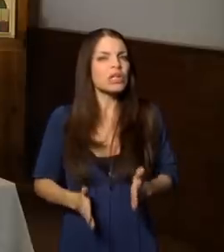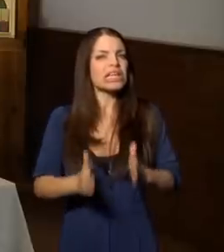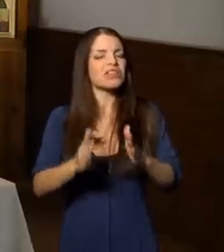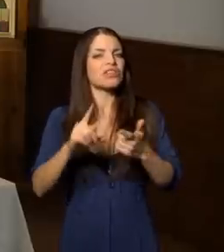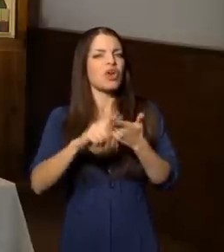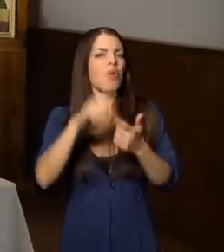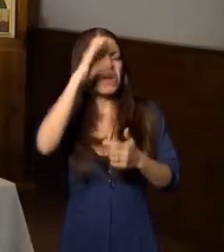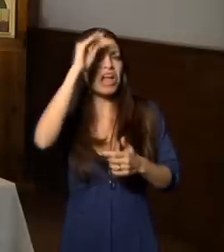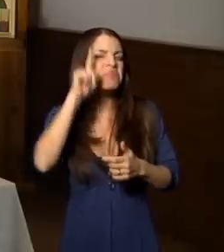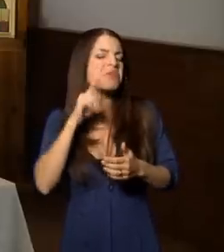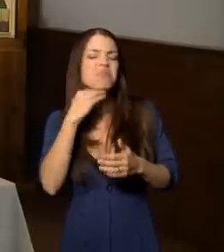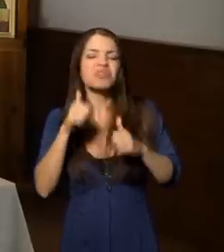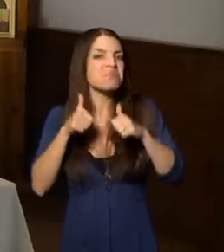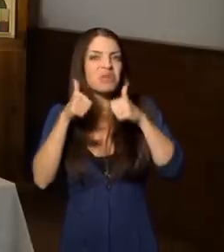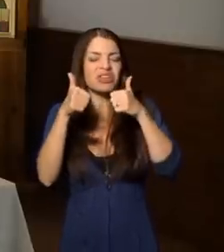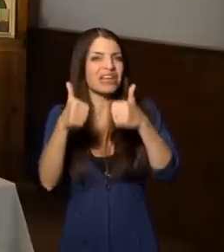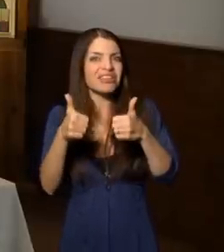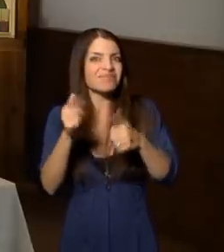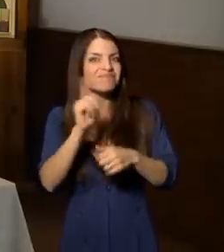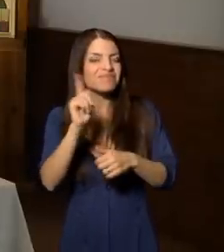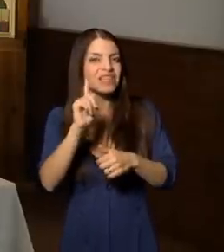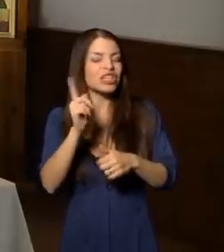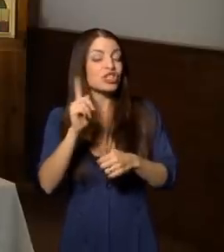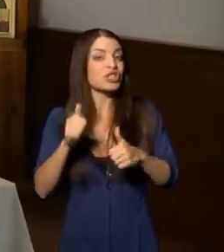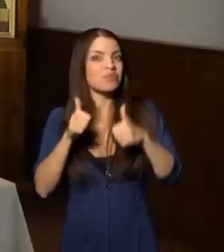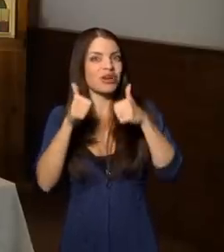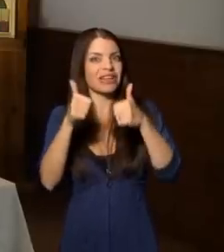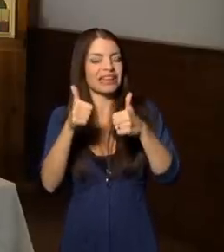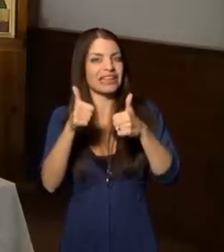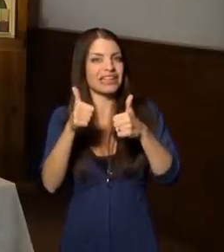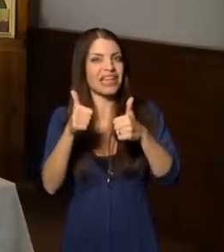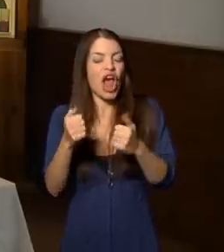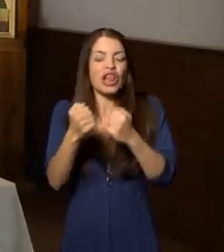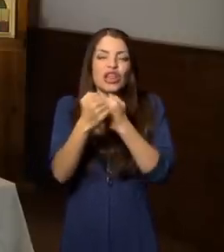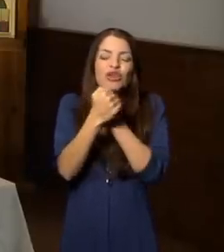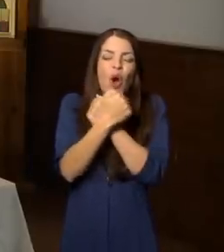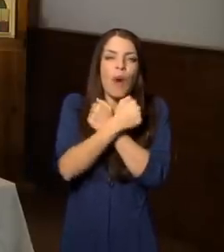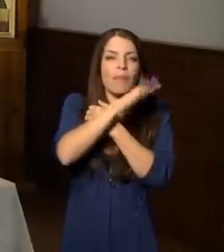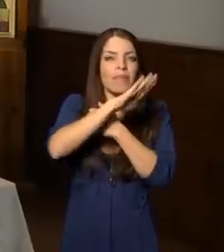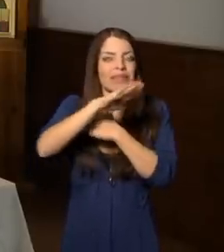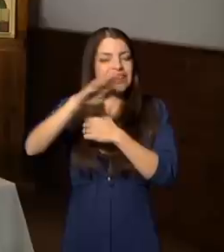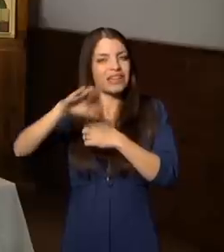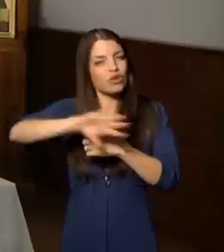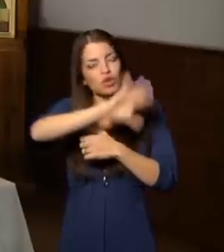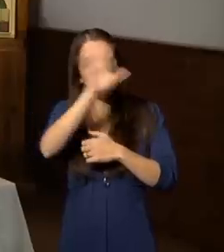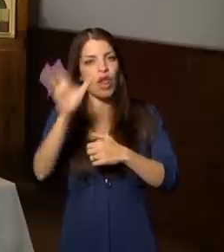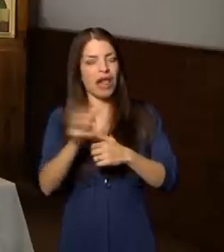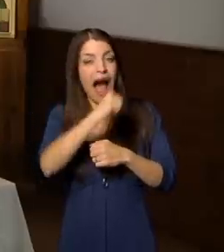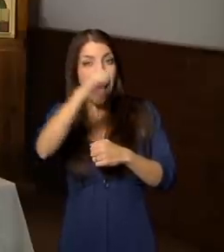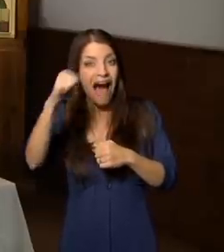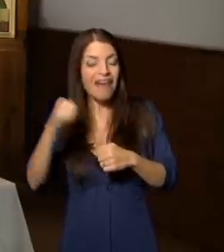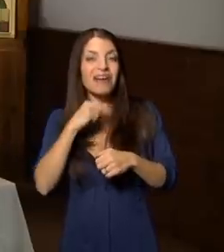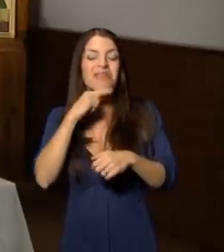dan kollu jara xbija ta' Alla u jħobb lilu fihom. Aħna ma